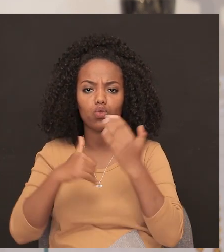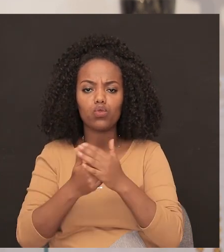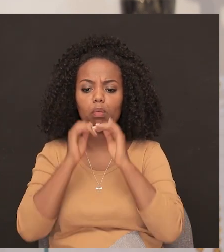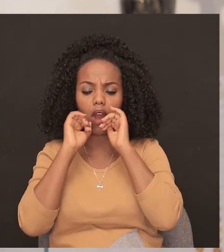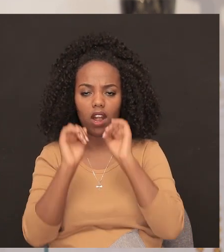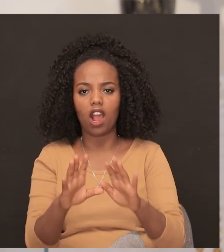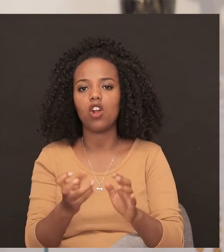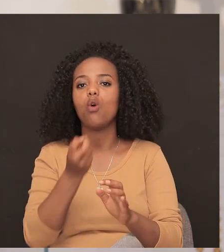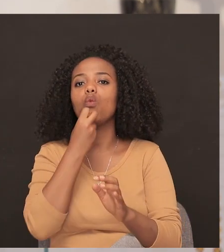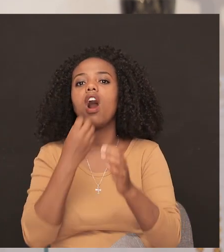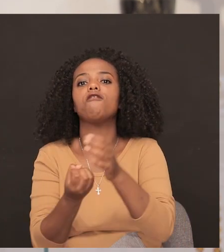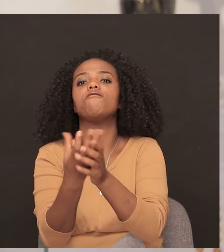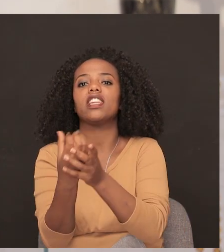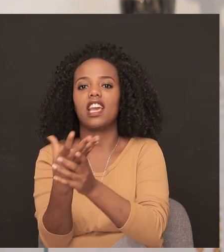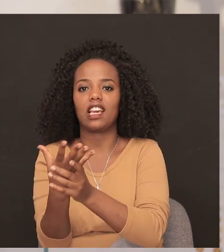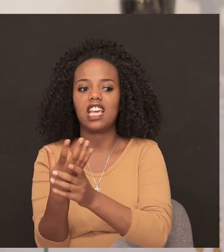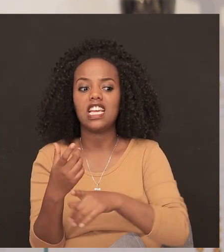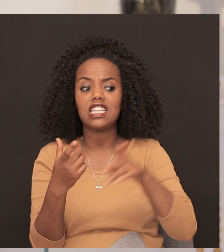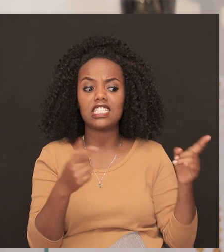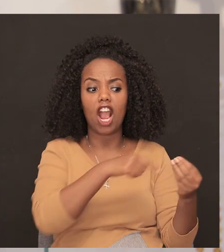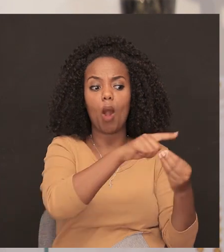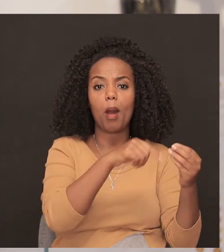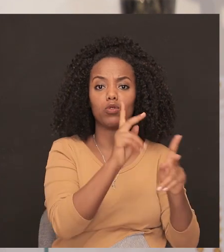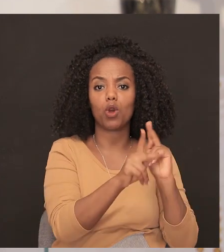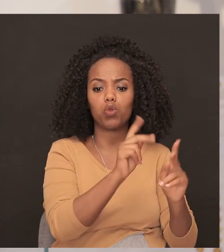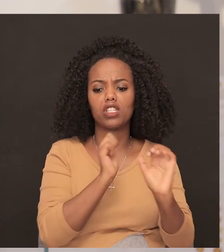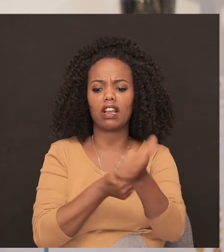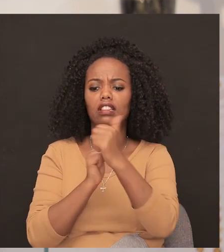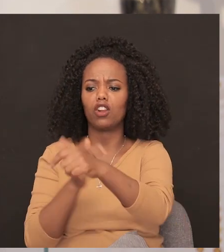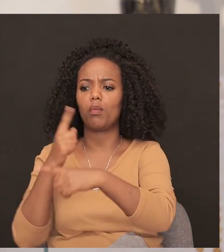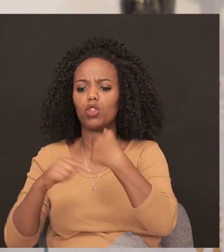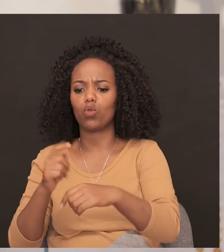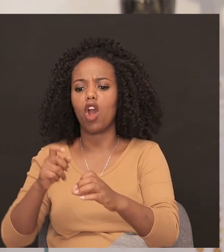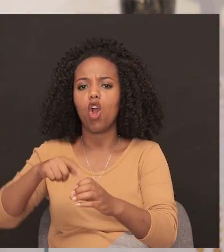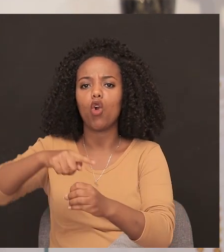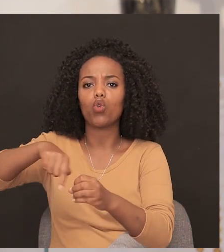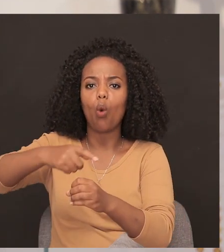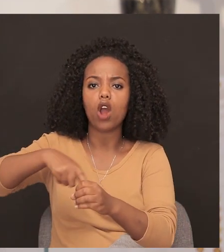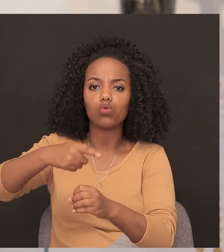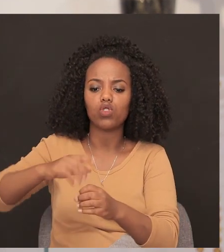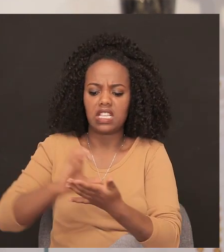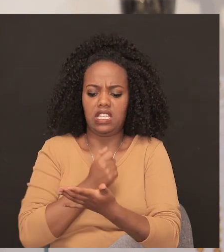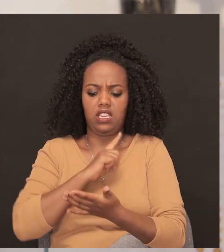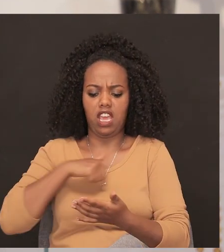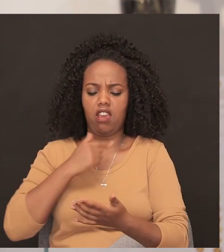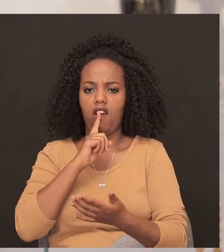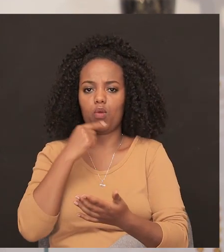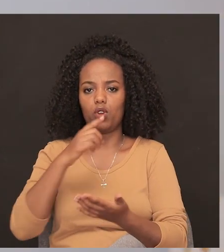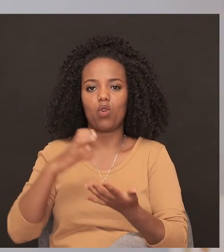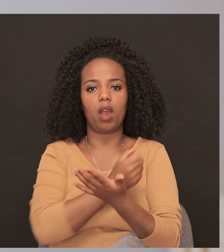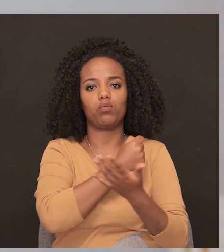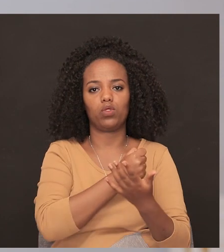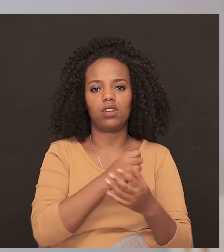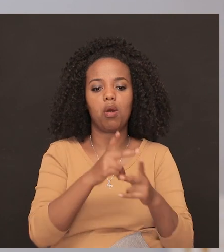ፈለቀ። እነዛ ሰዎች ግን አሁንም ተከታትለው መጡና ይሄ ጉድጓድ የኛ ነው ብለው ቀሙት።